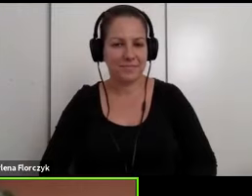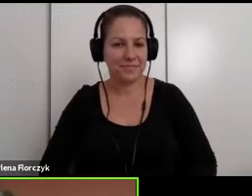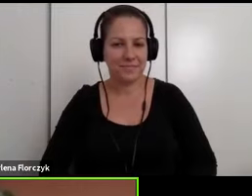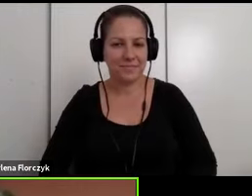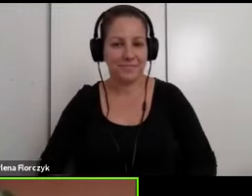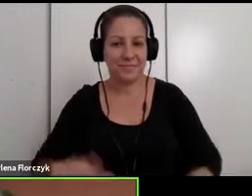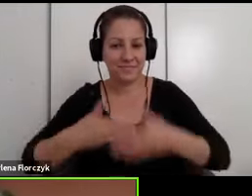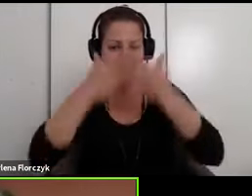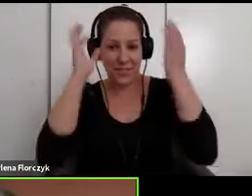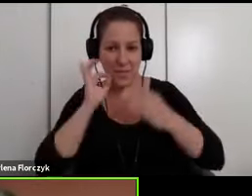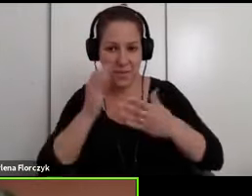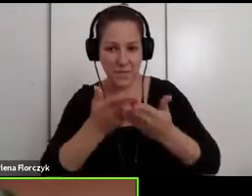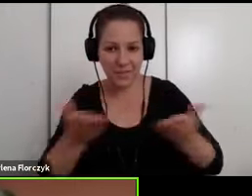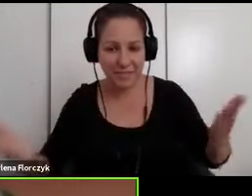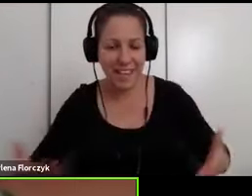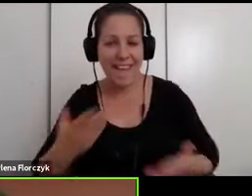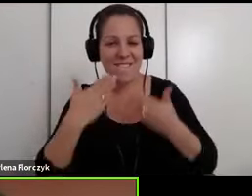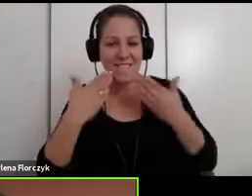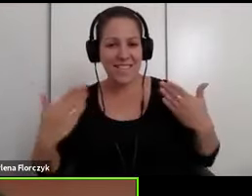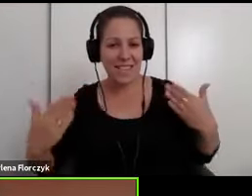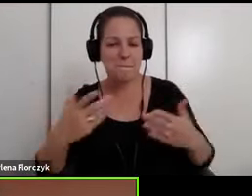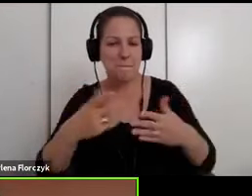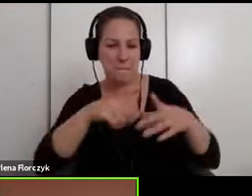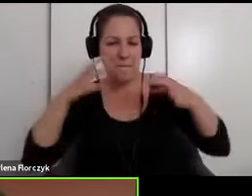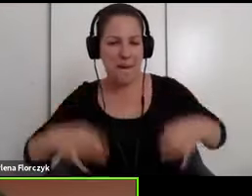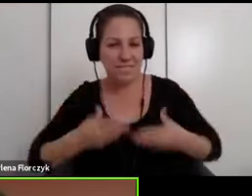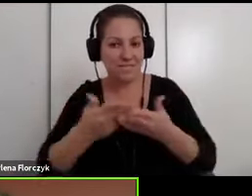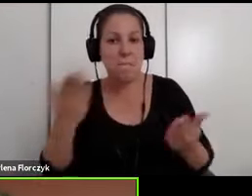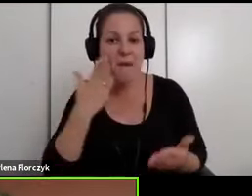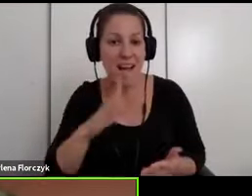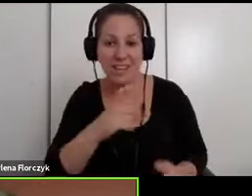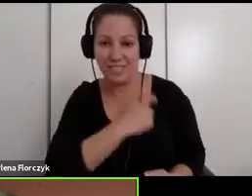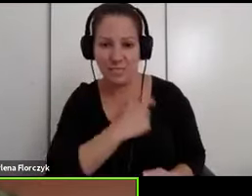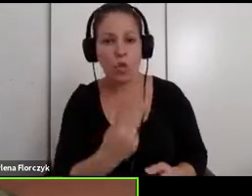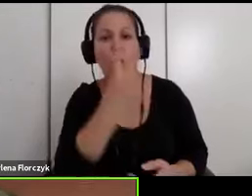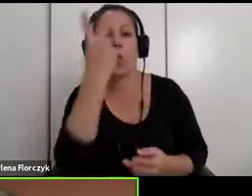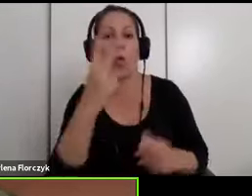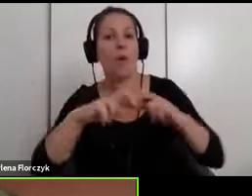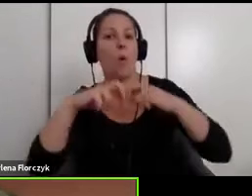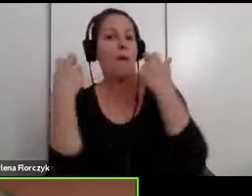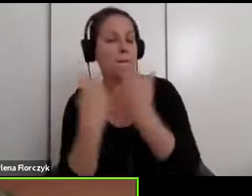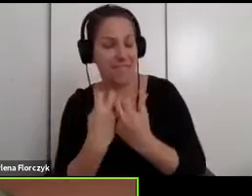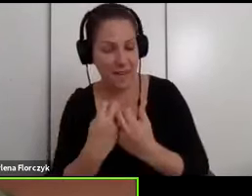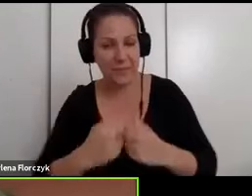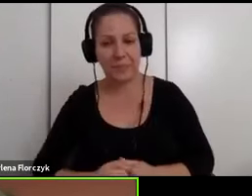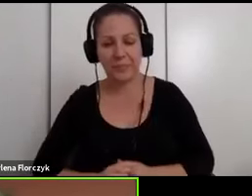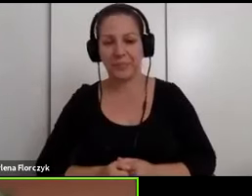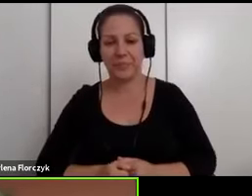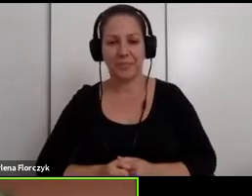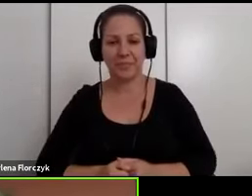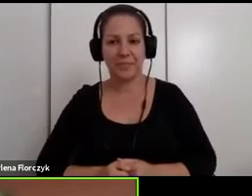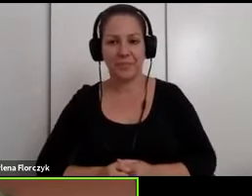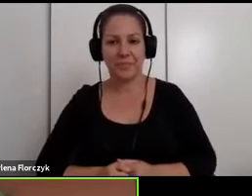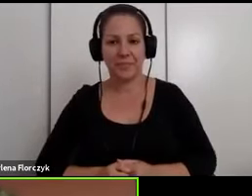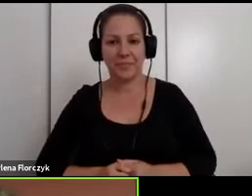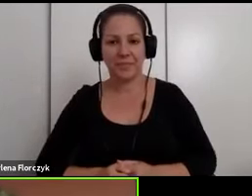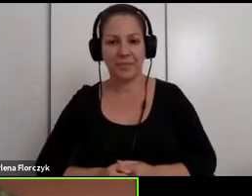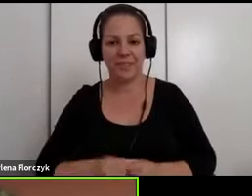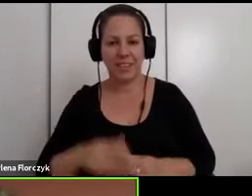Dzień dobry. Witamy Państwa bardzo serdecznie na drugim webinarze z